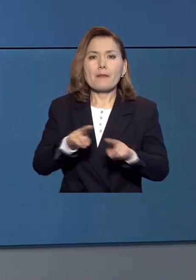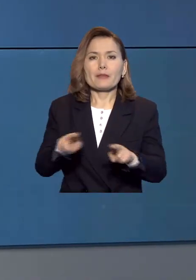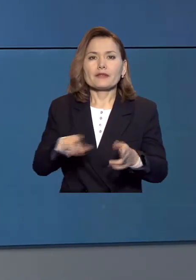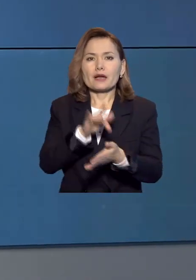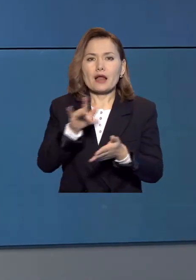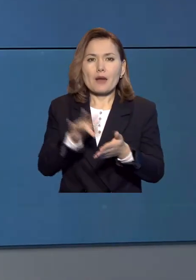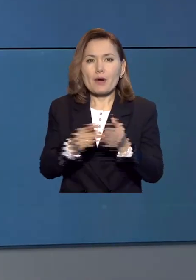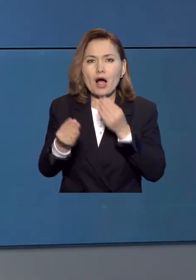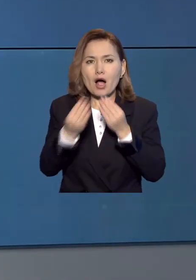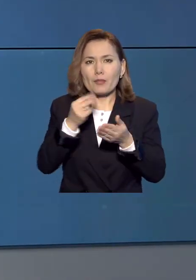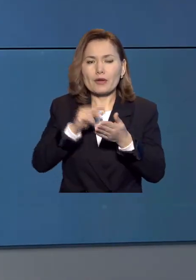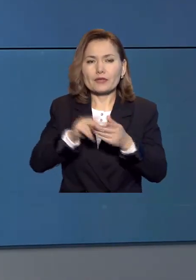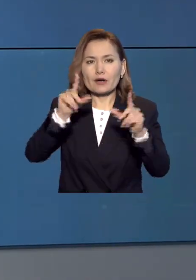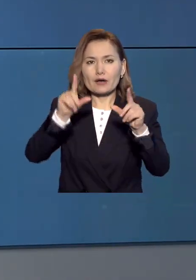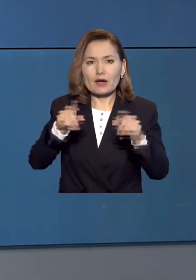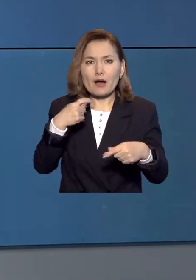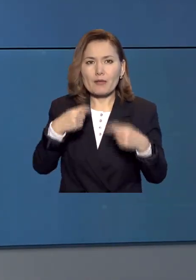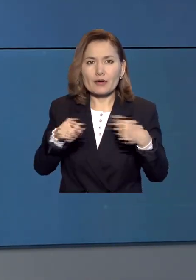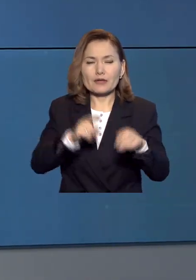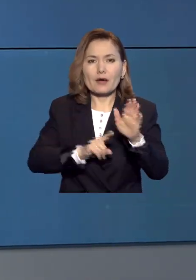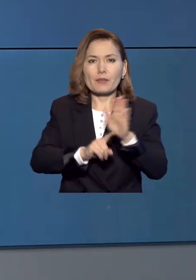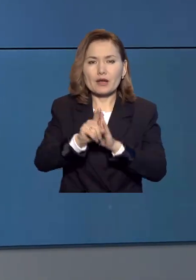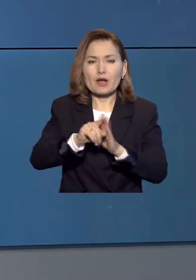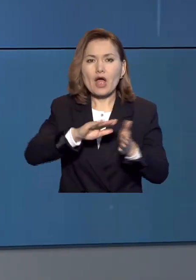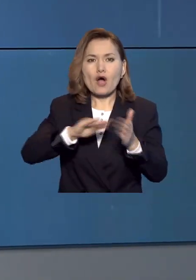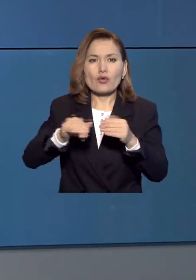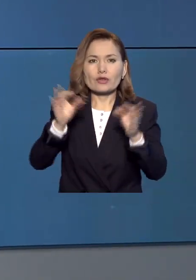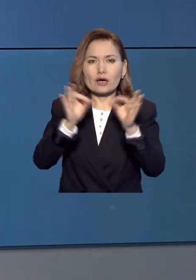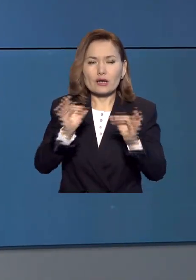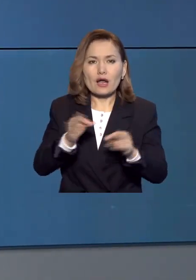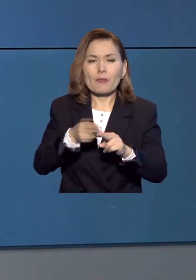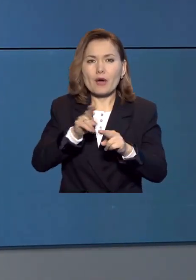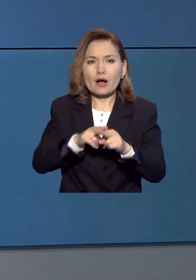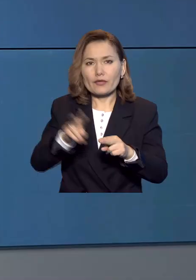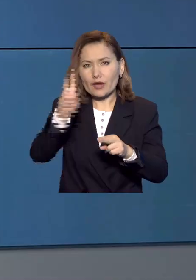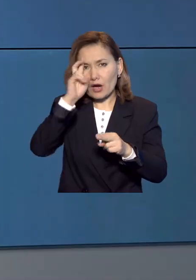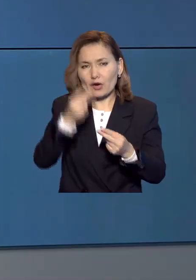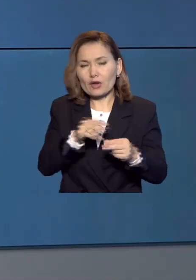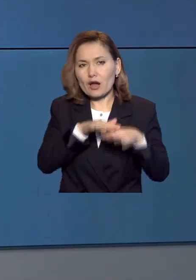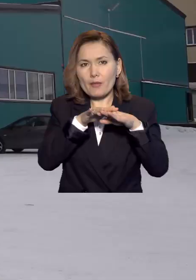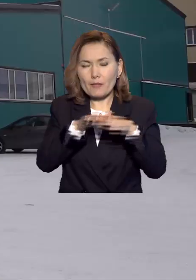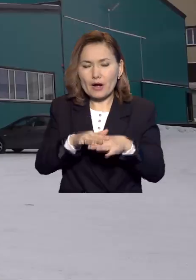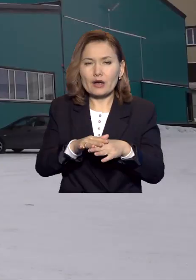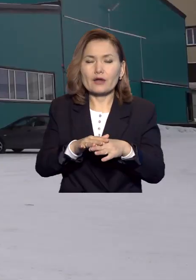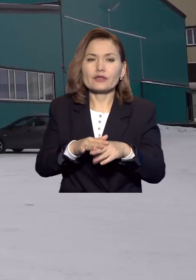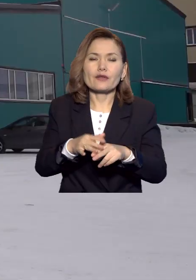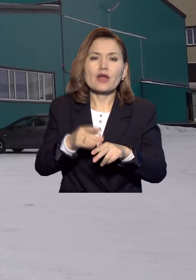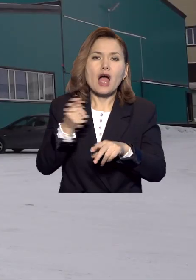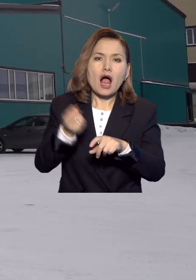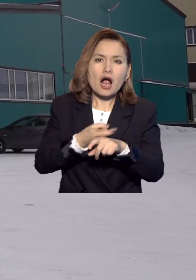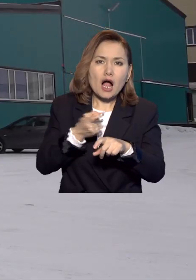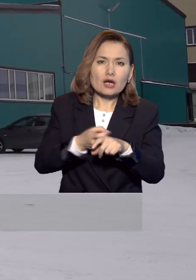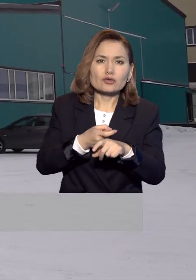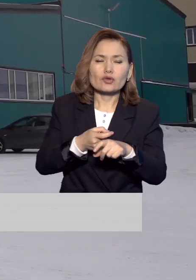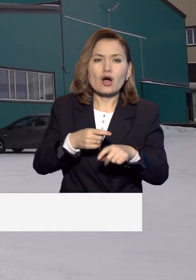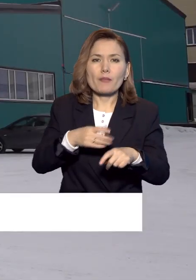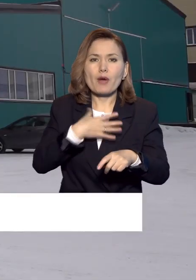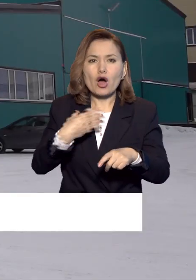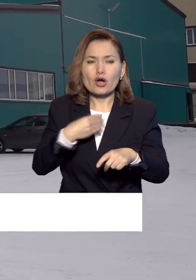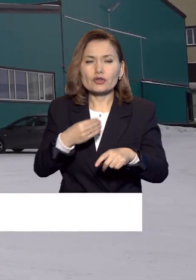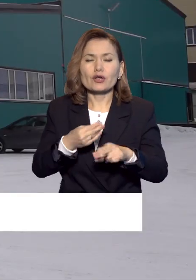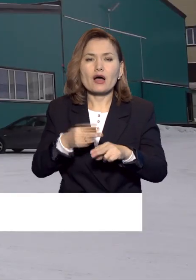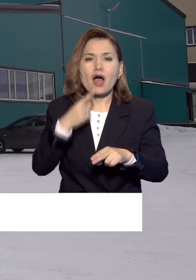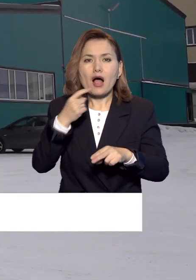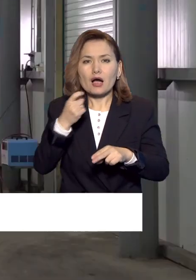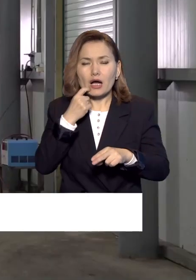Петропавлда азық-түлік төмендетілген бағамен сатылып жатыр. Өткен күзде тұрақтандыру қоры арқылы халық жиі тұтынатын картоп, ұн, қант, күріш, сұйық май